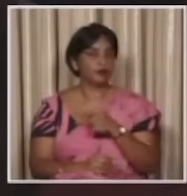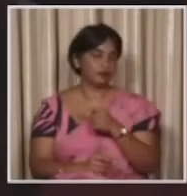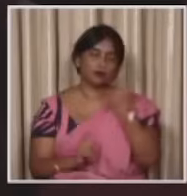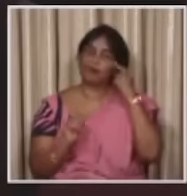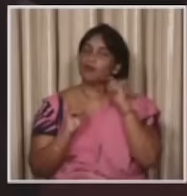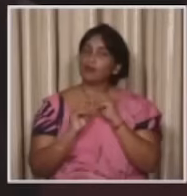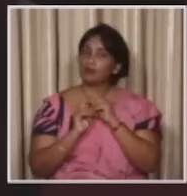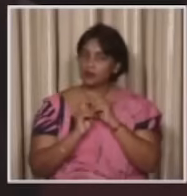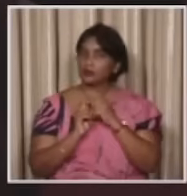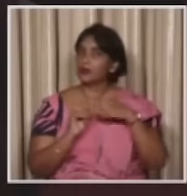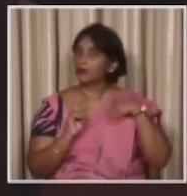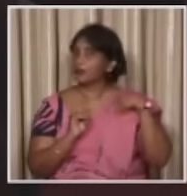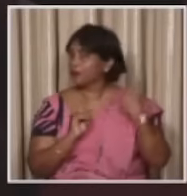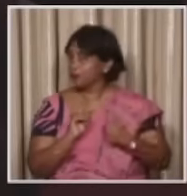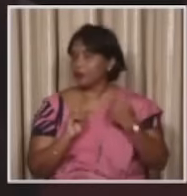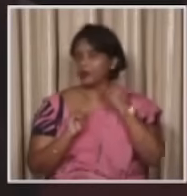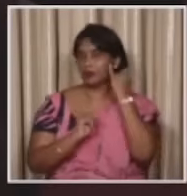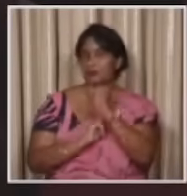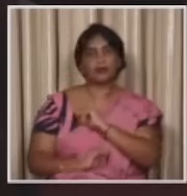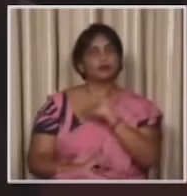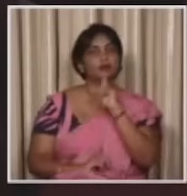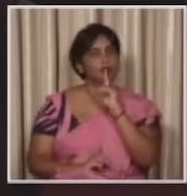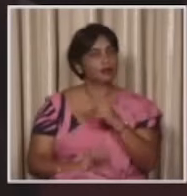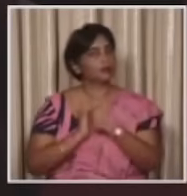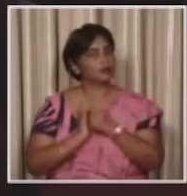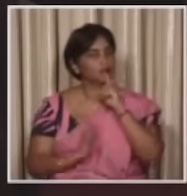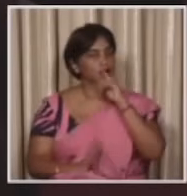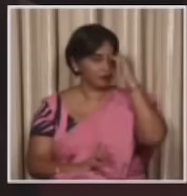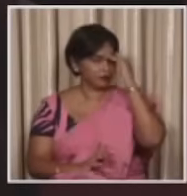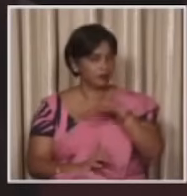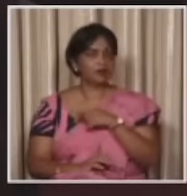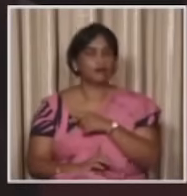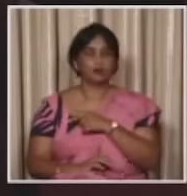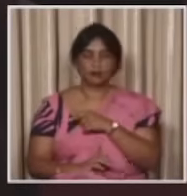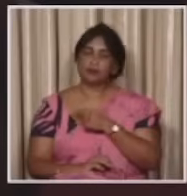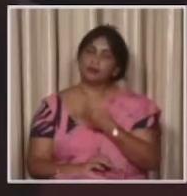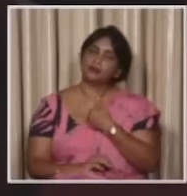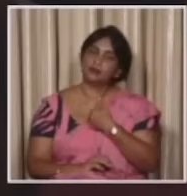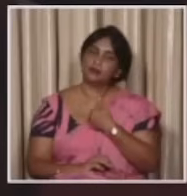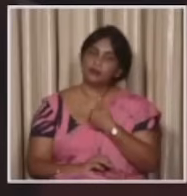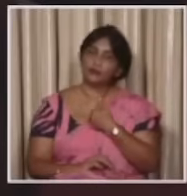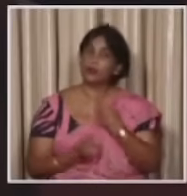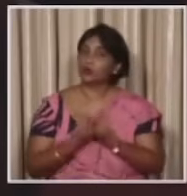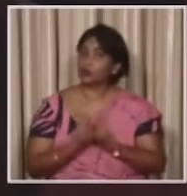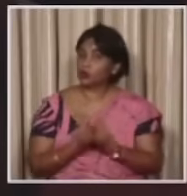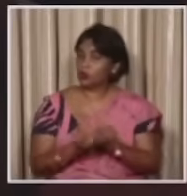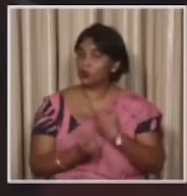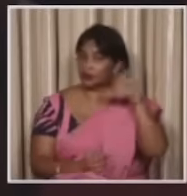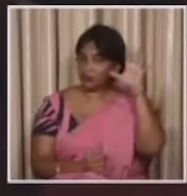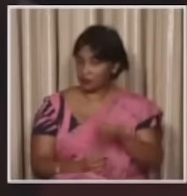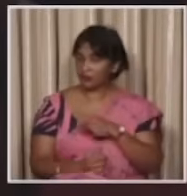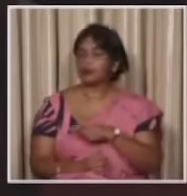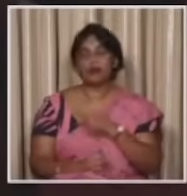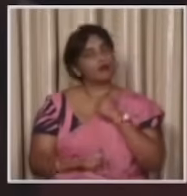සඳහා ප්‍රධානම චෝදනාව එල්ල වෙන්නේ ගරු කතානායකතුමනි, මේක අපි කඩිනමින් ගේන